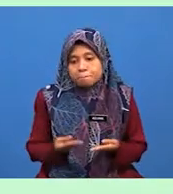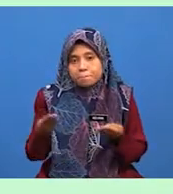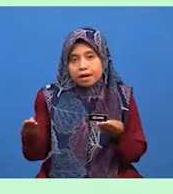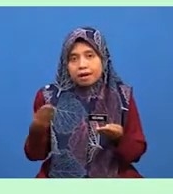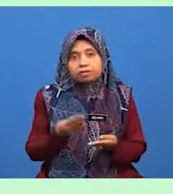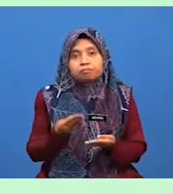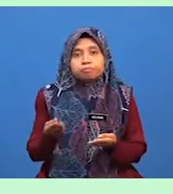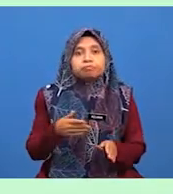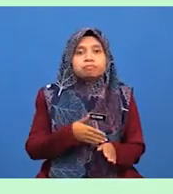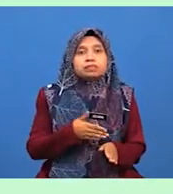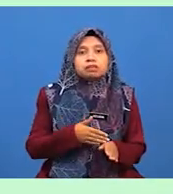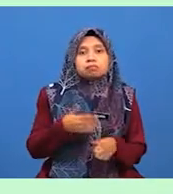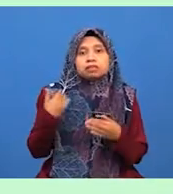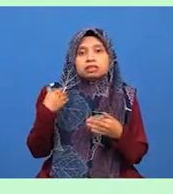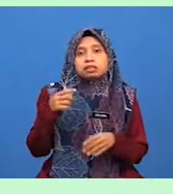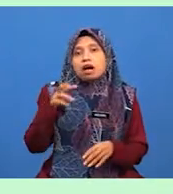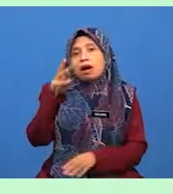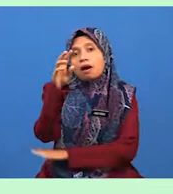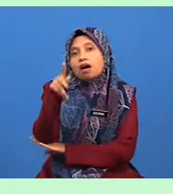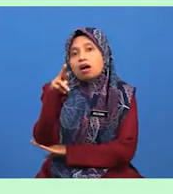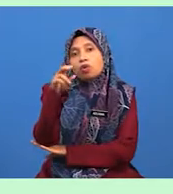ada pada Rose.